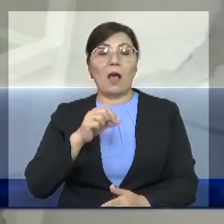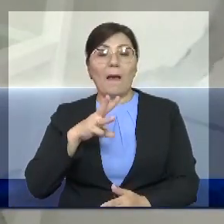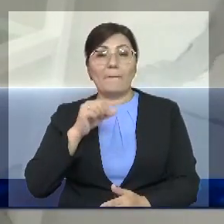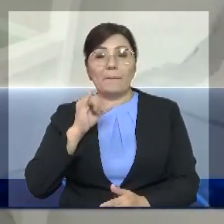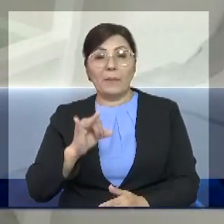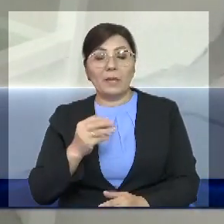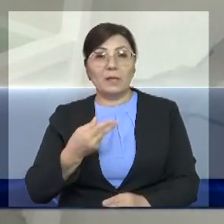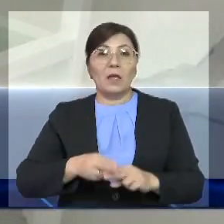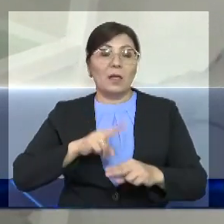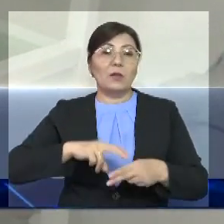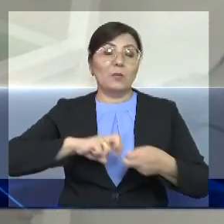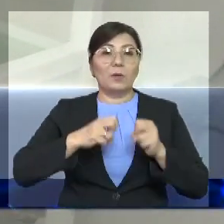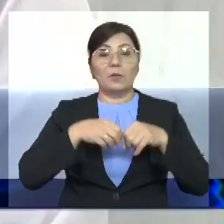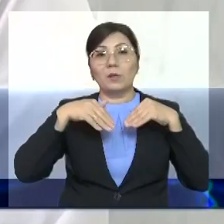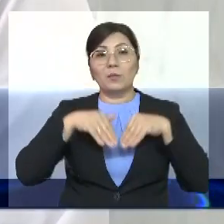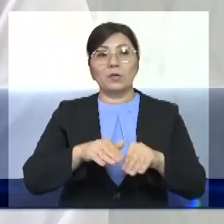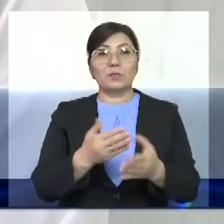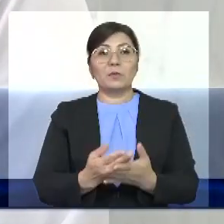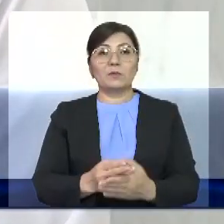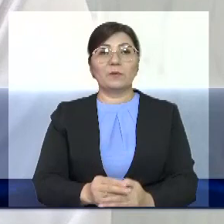эта проблема нашла свое решение.